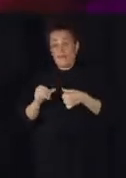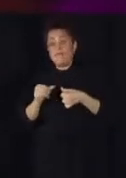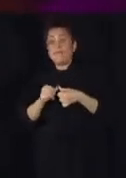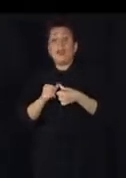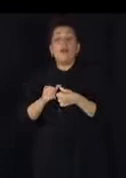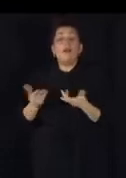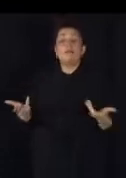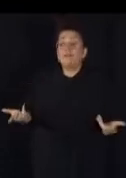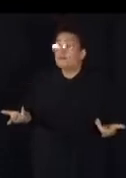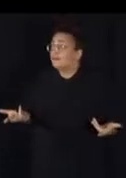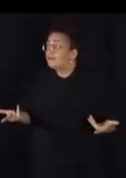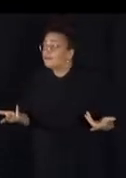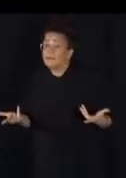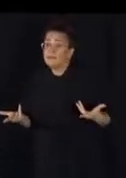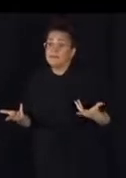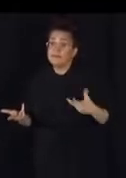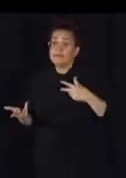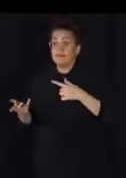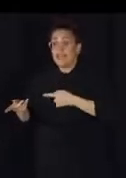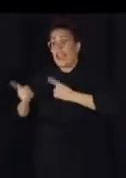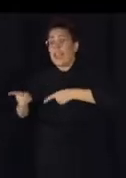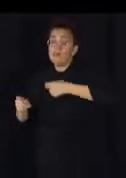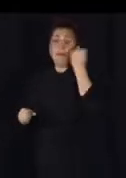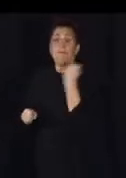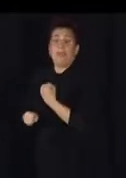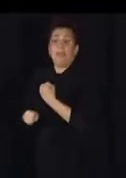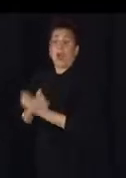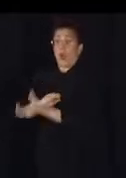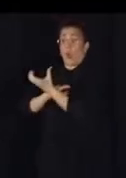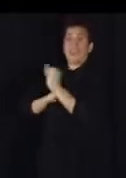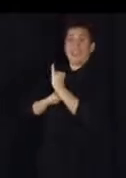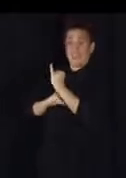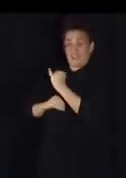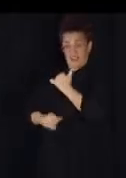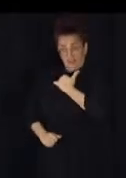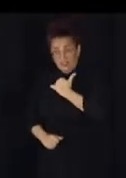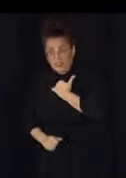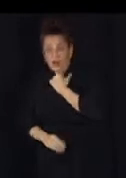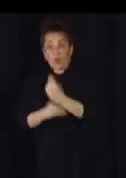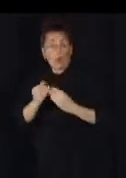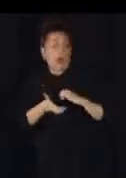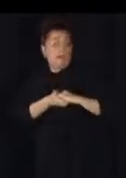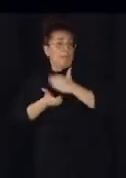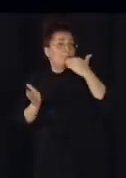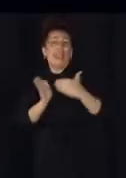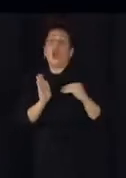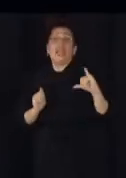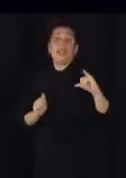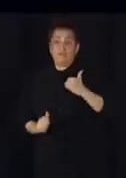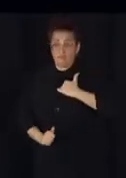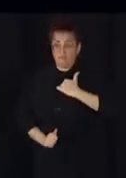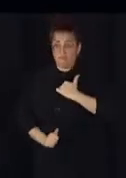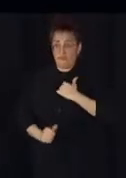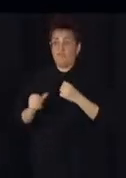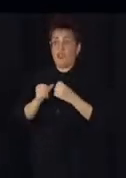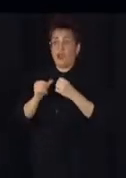notre pire ennemi ou devenir notre meilleur allié. Pour ne pas répéter les erreurs du passé, nous devons tous